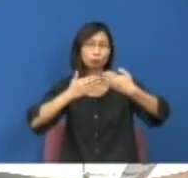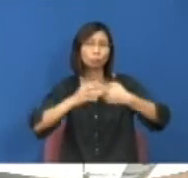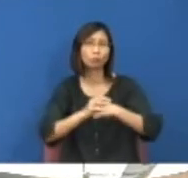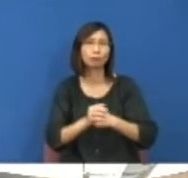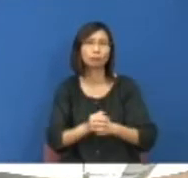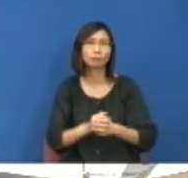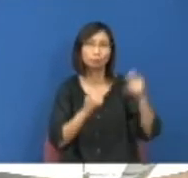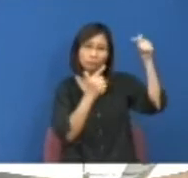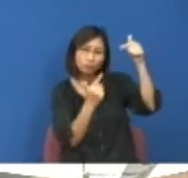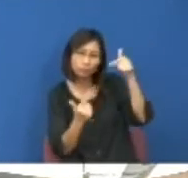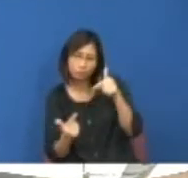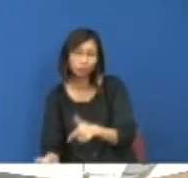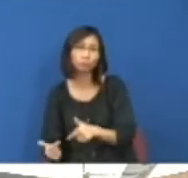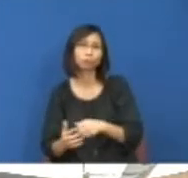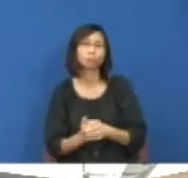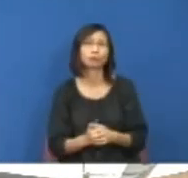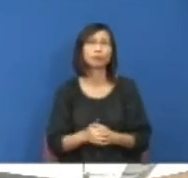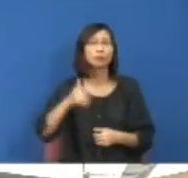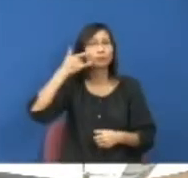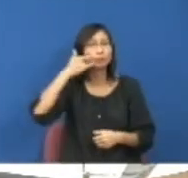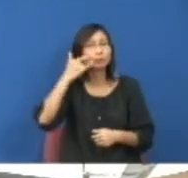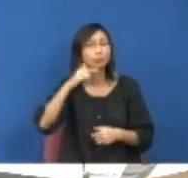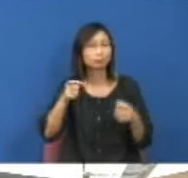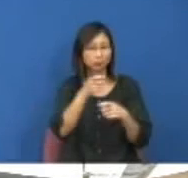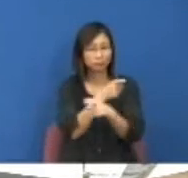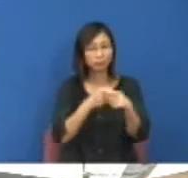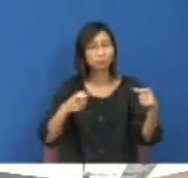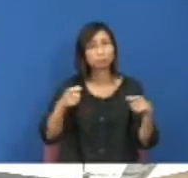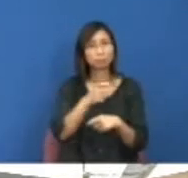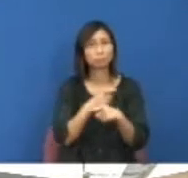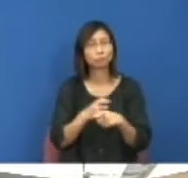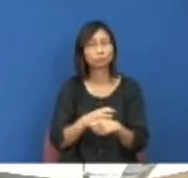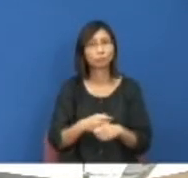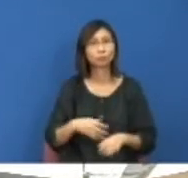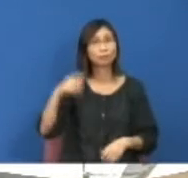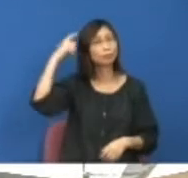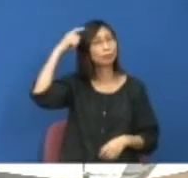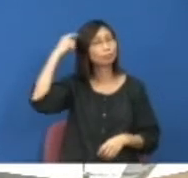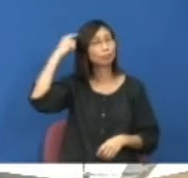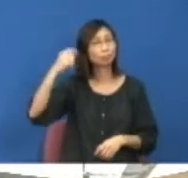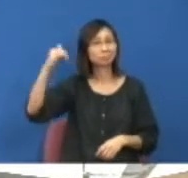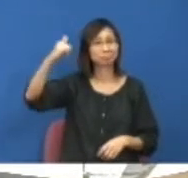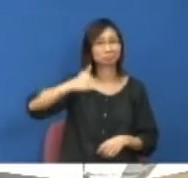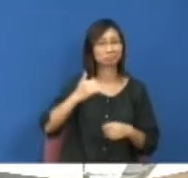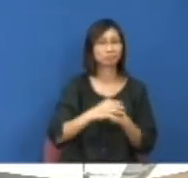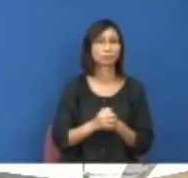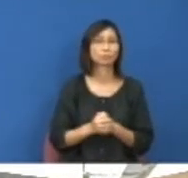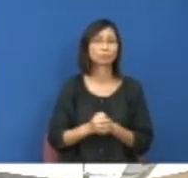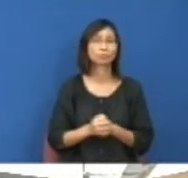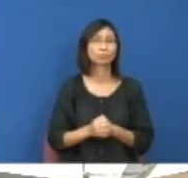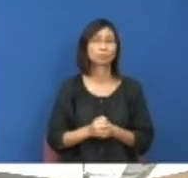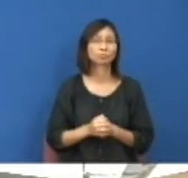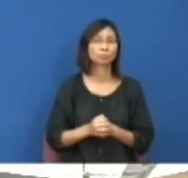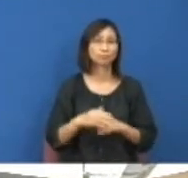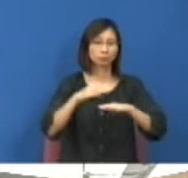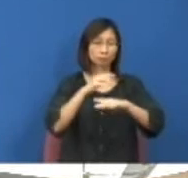冇終止到嘅，因為新嘅資本主義制度嚟咗，所以呢個法國革命係喺私有制裏邊最偉大嘅革命，就係話將